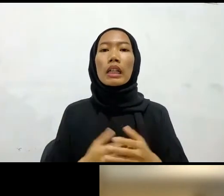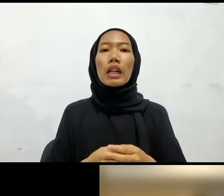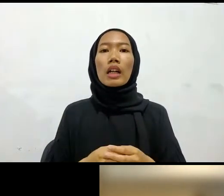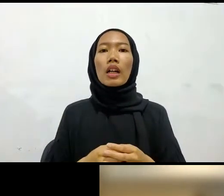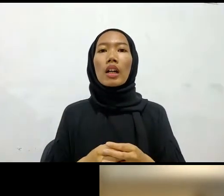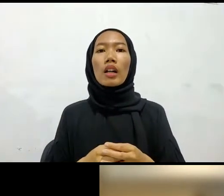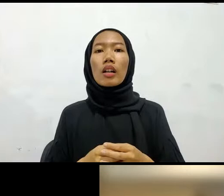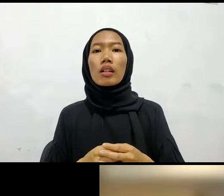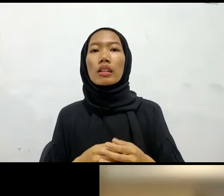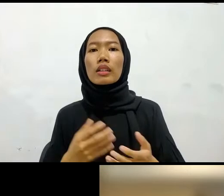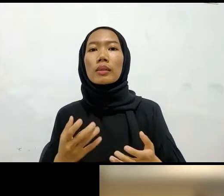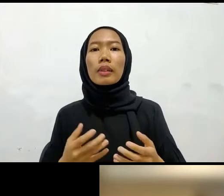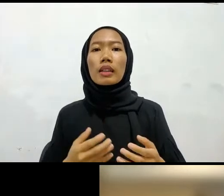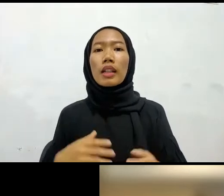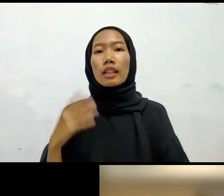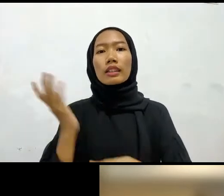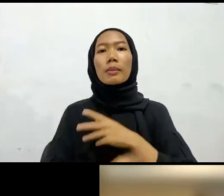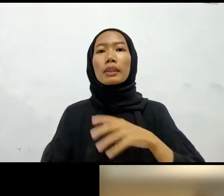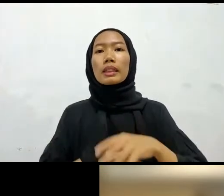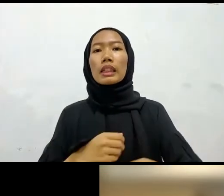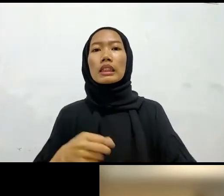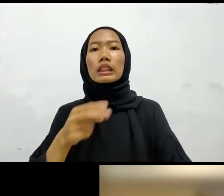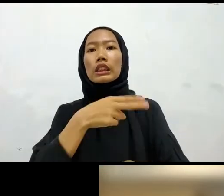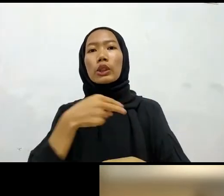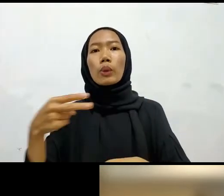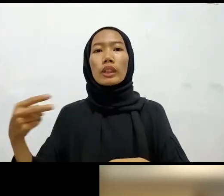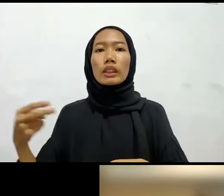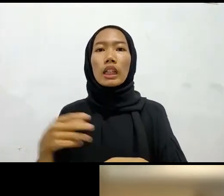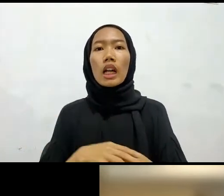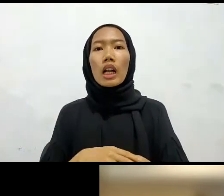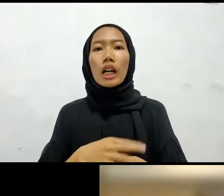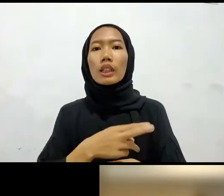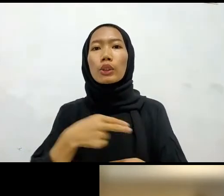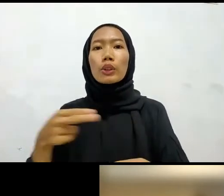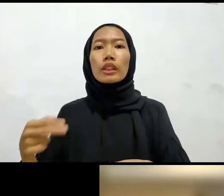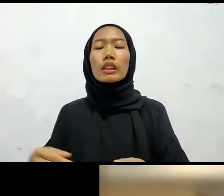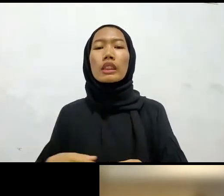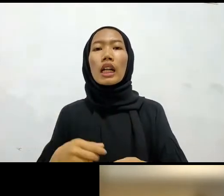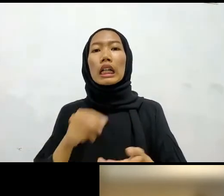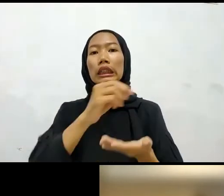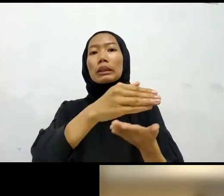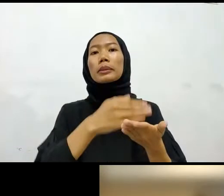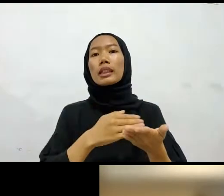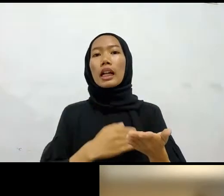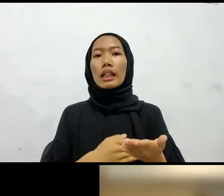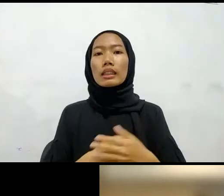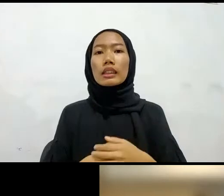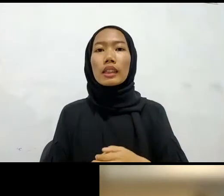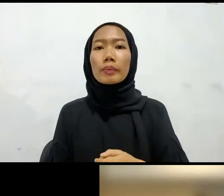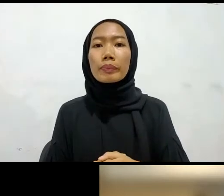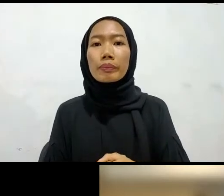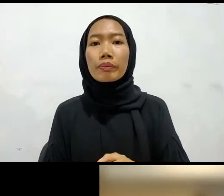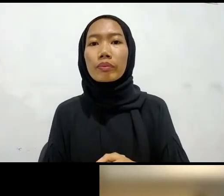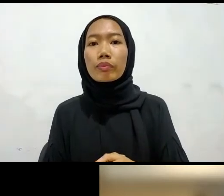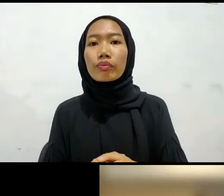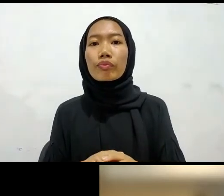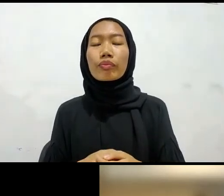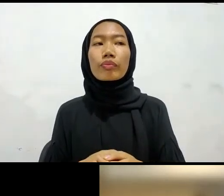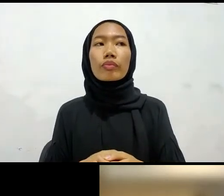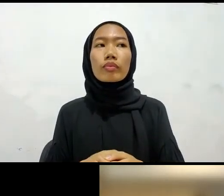kita lesson learn tadi ya dari 3 orang presenter kita dari Australia yang mungkin dapat kita implementasikan